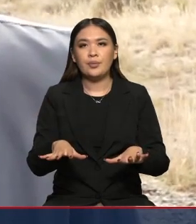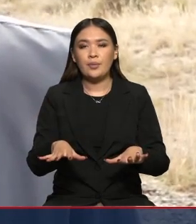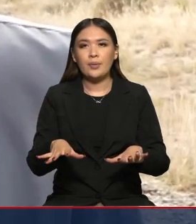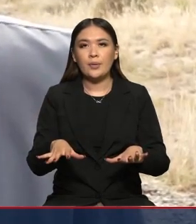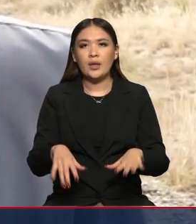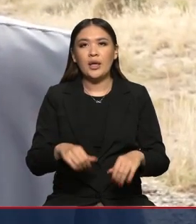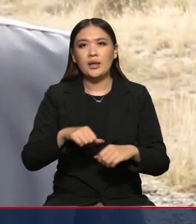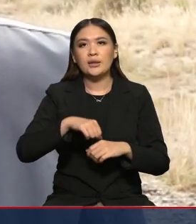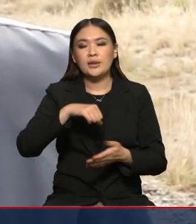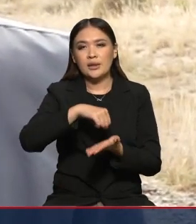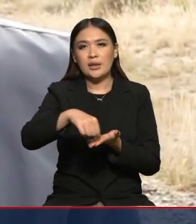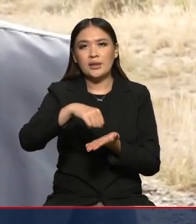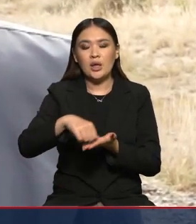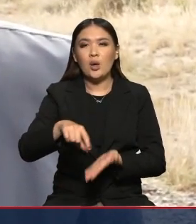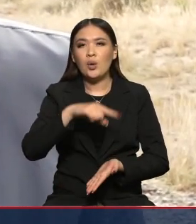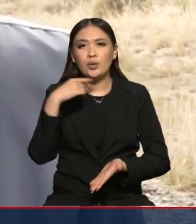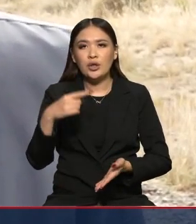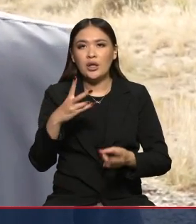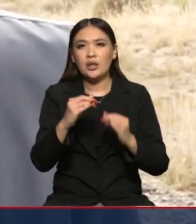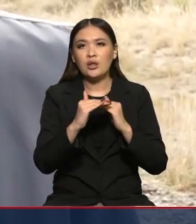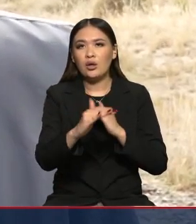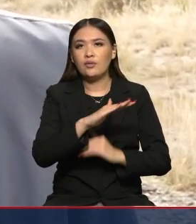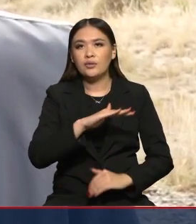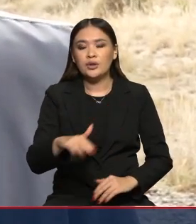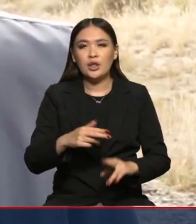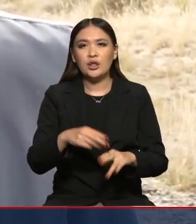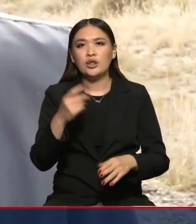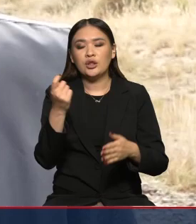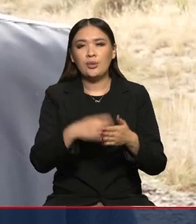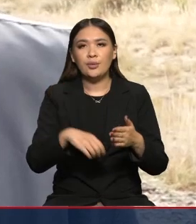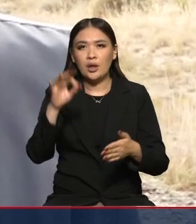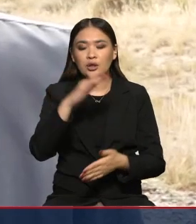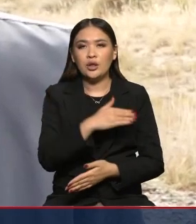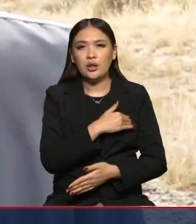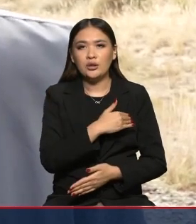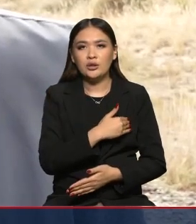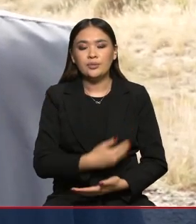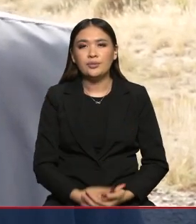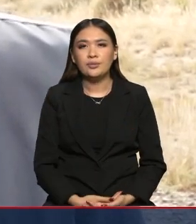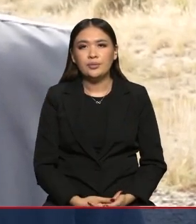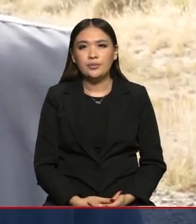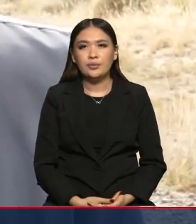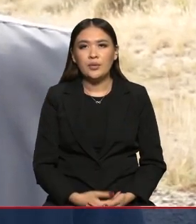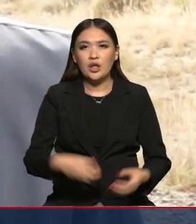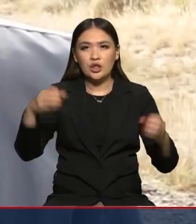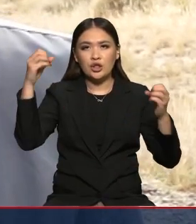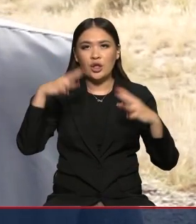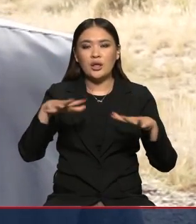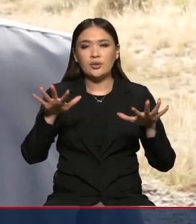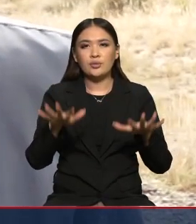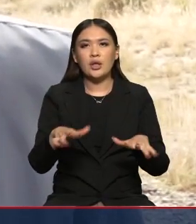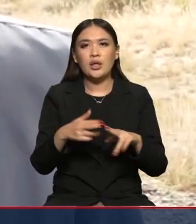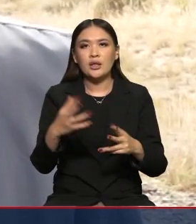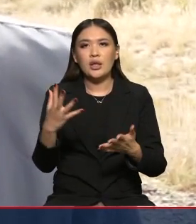түйіспелі тексіздіктер, орысша айтқанда неровность, және жабын қабатынан сетка трещина, жарық шақтар